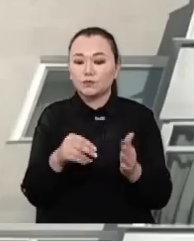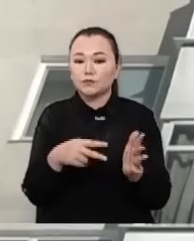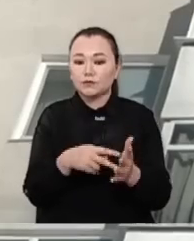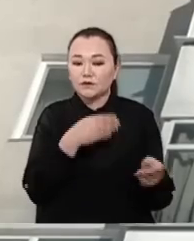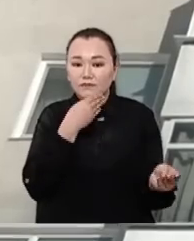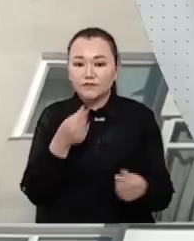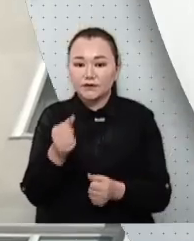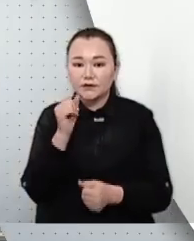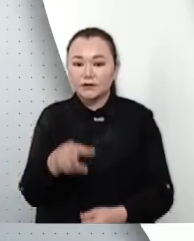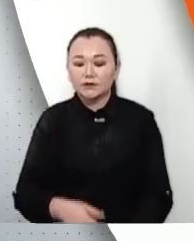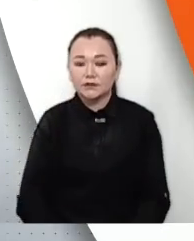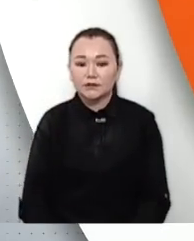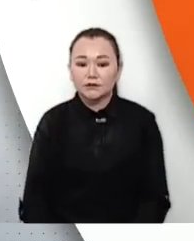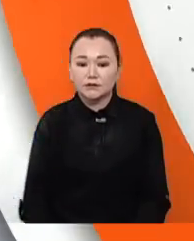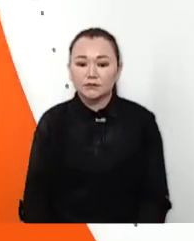әсер етпек?